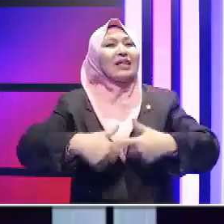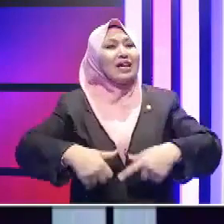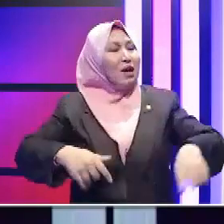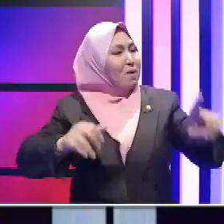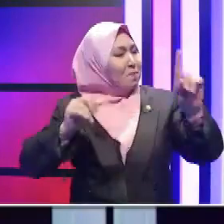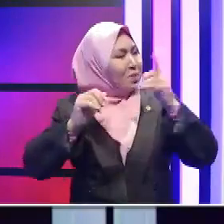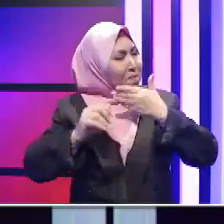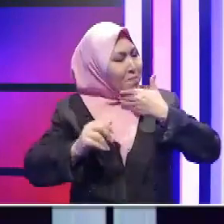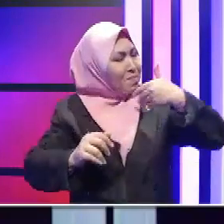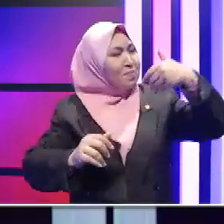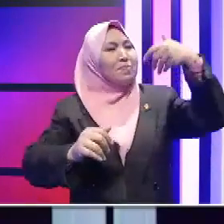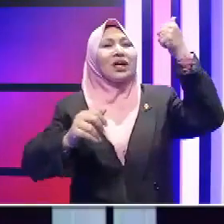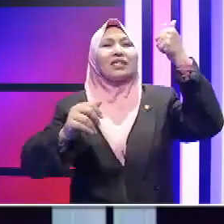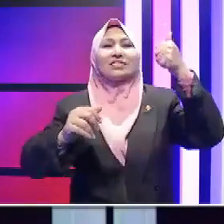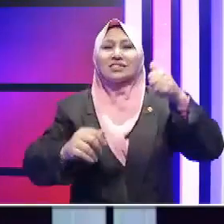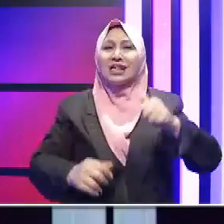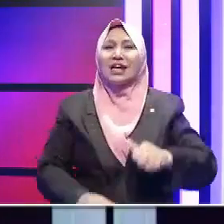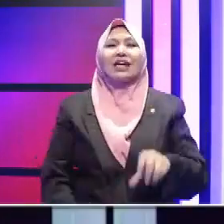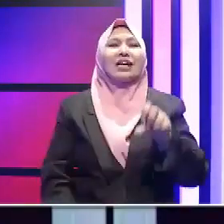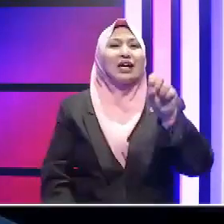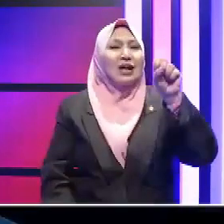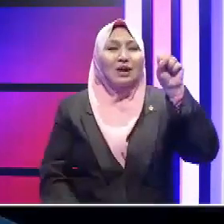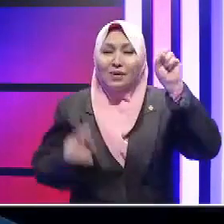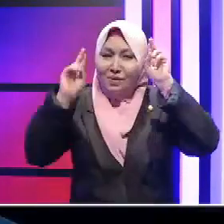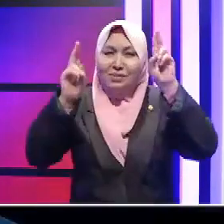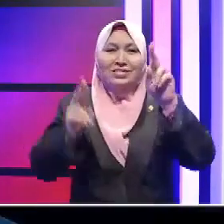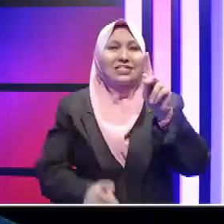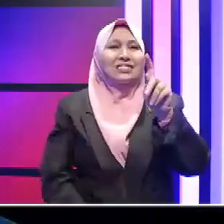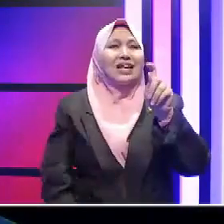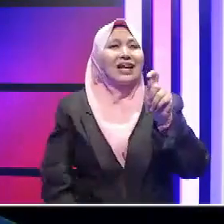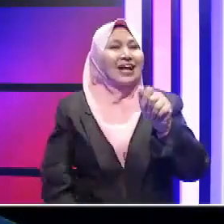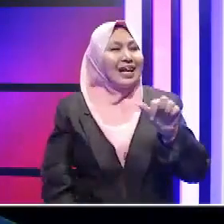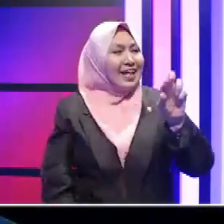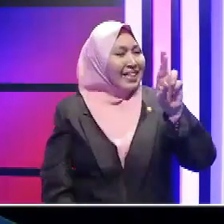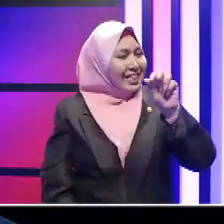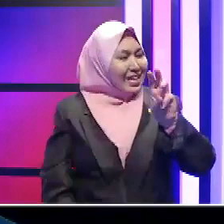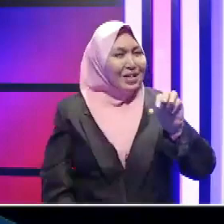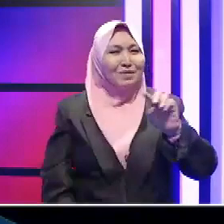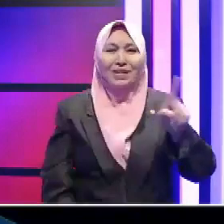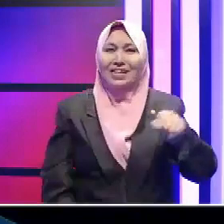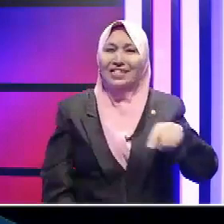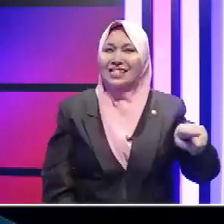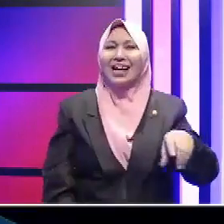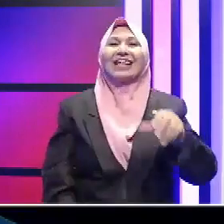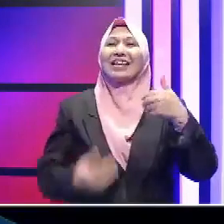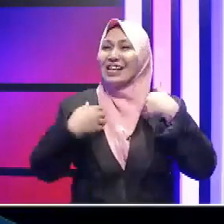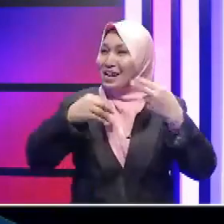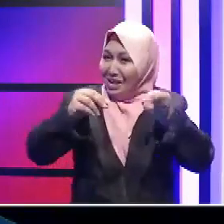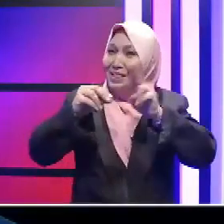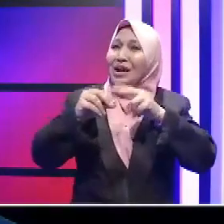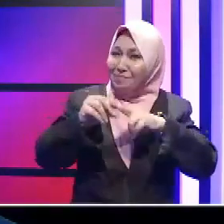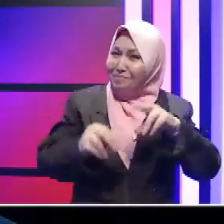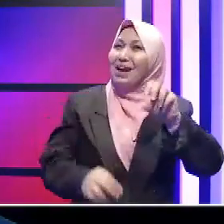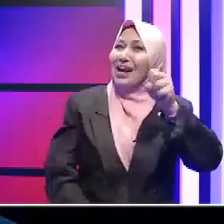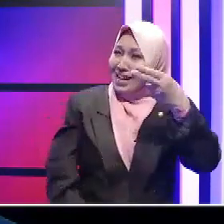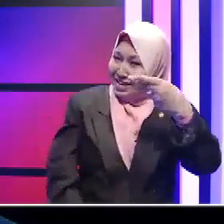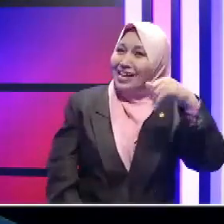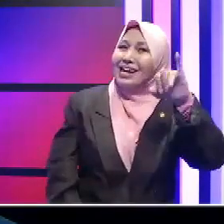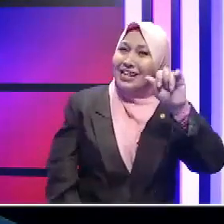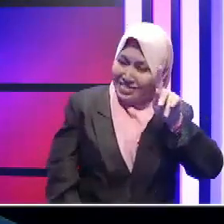terulang yaitu Syekh Ustaz Tirmidzi kita apa kabar style Ada fatwa Syaikh Alhamdulillah